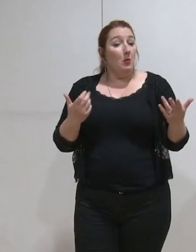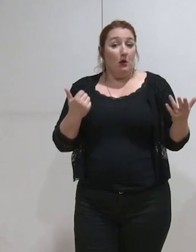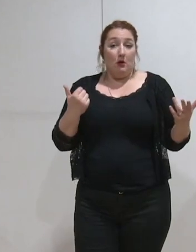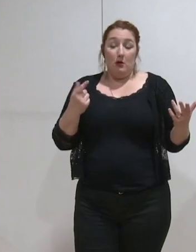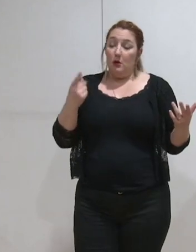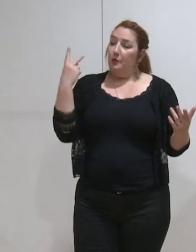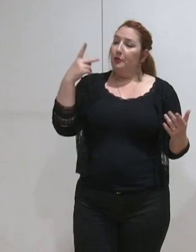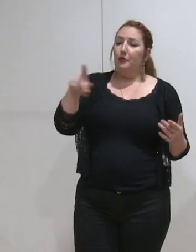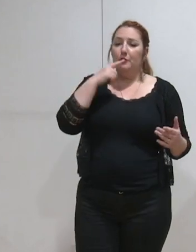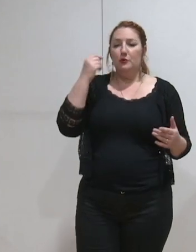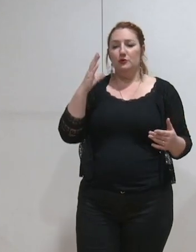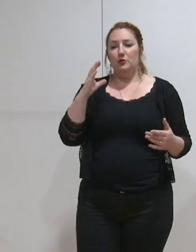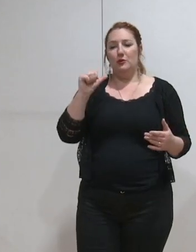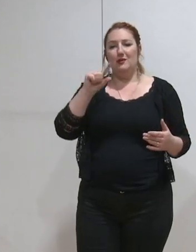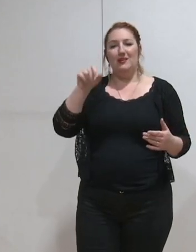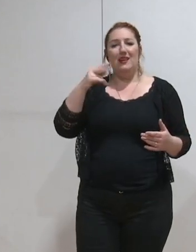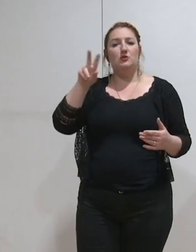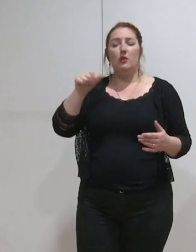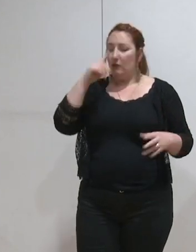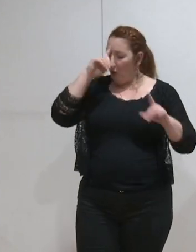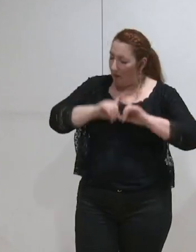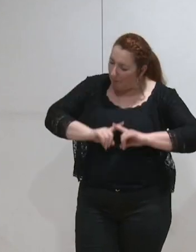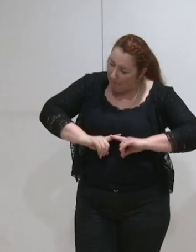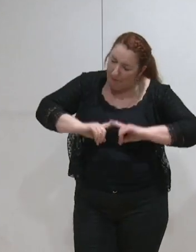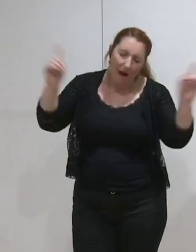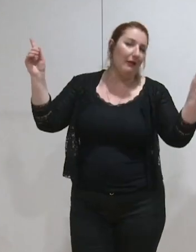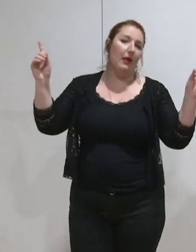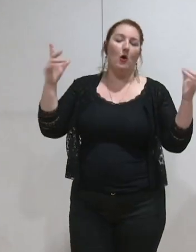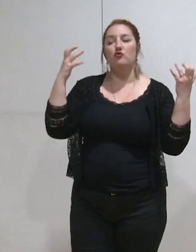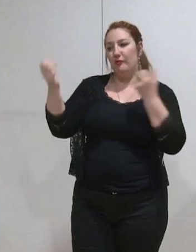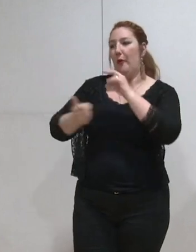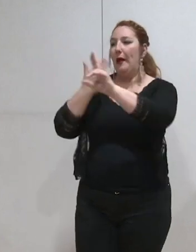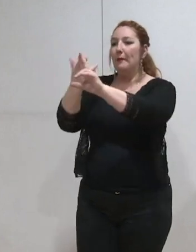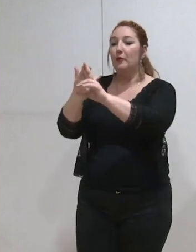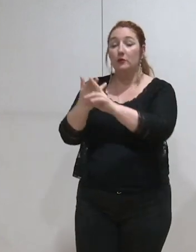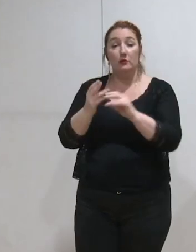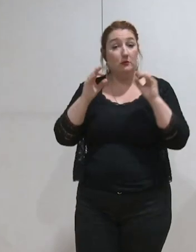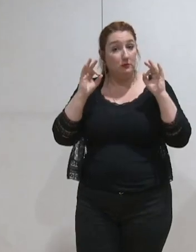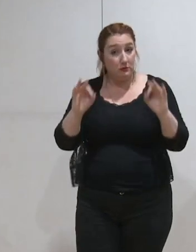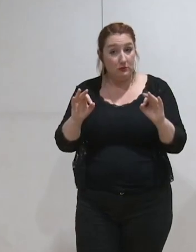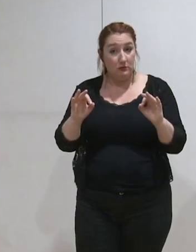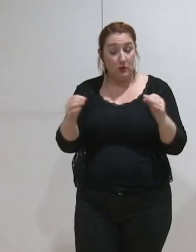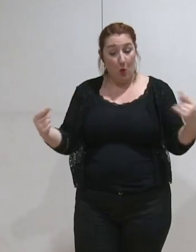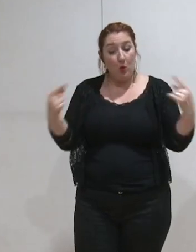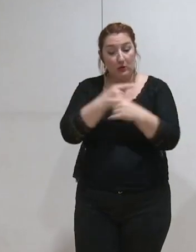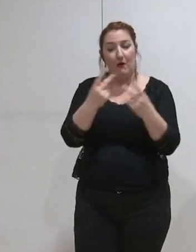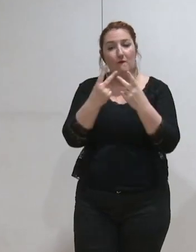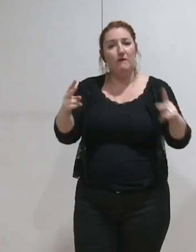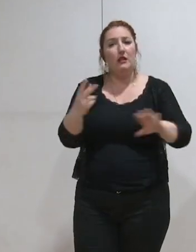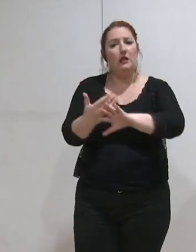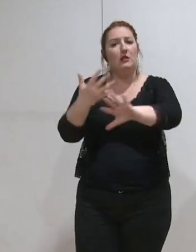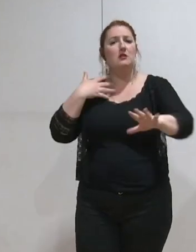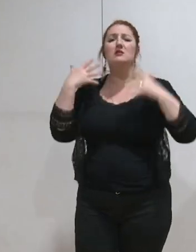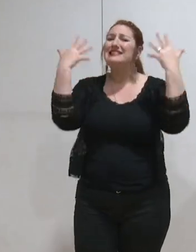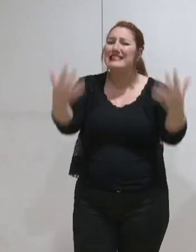l'intervention de de Monsieur casaznaav que je ne partage absolument pas sur le fond que je c'est bien la stratégie mise en œuvre dans cette ville depuis plus de